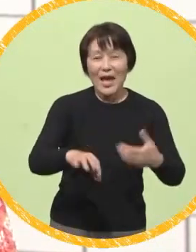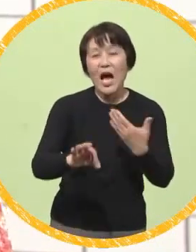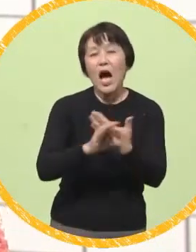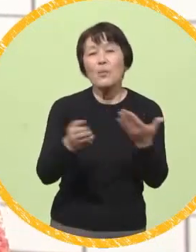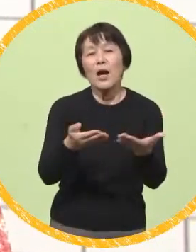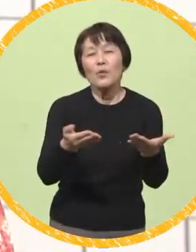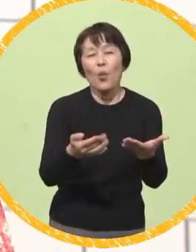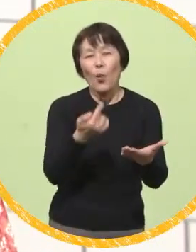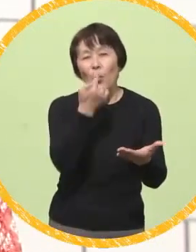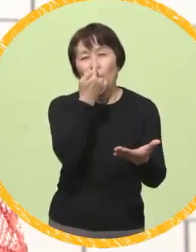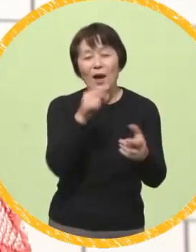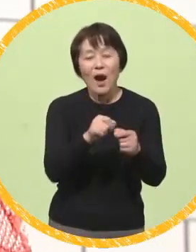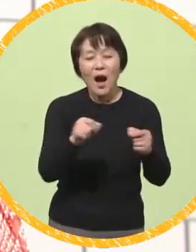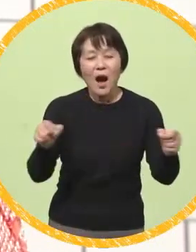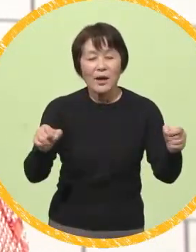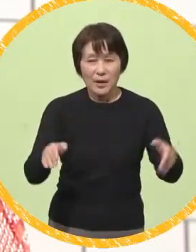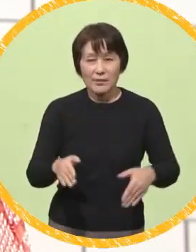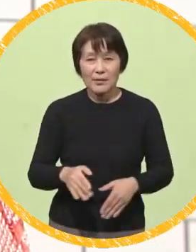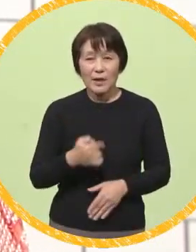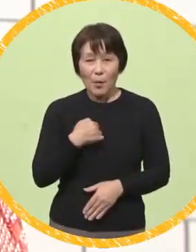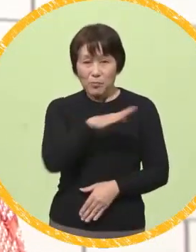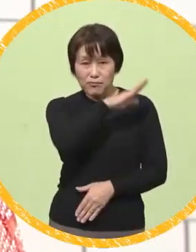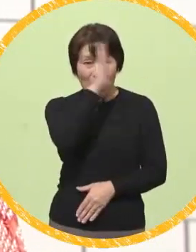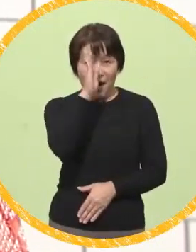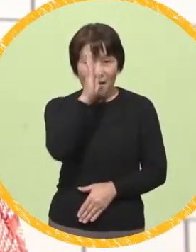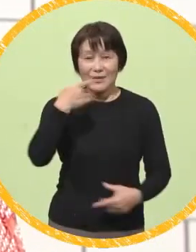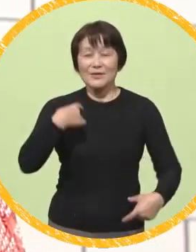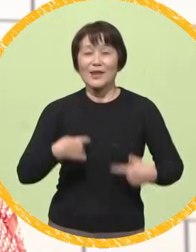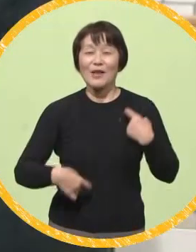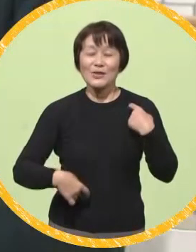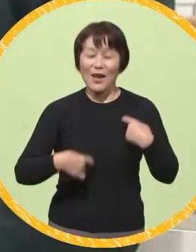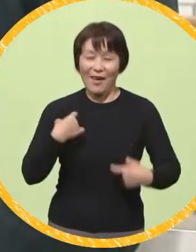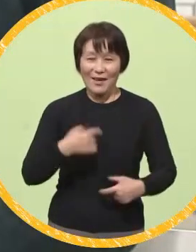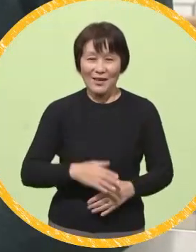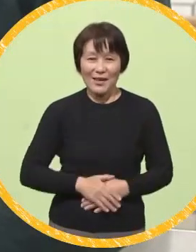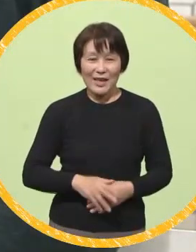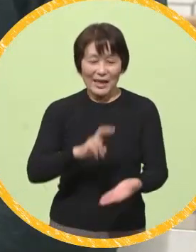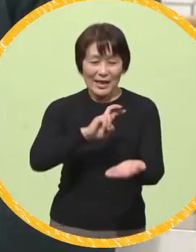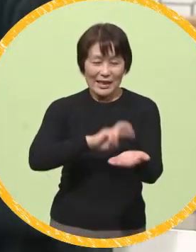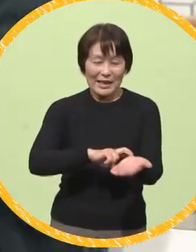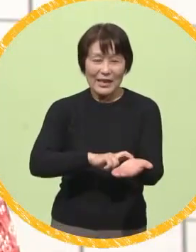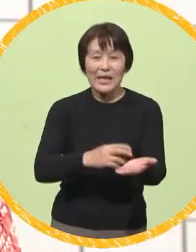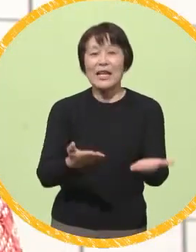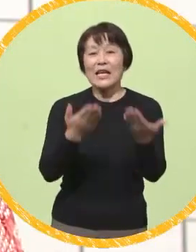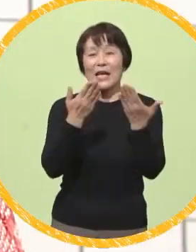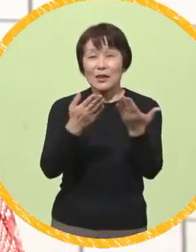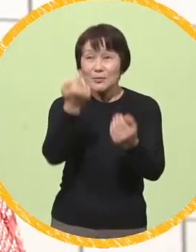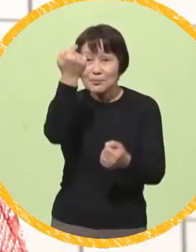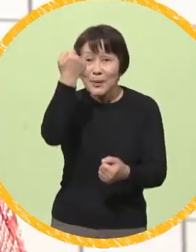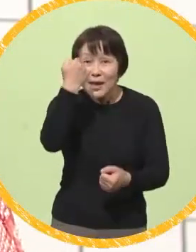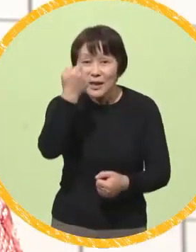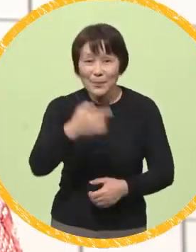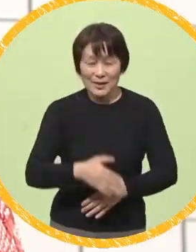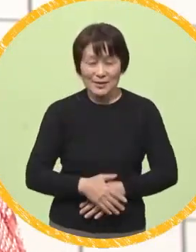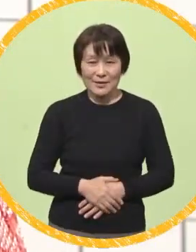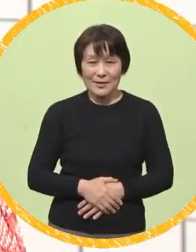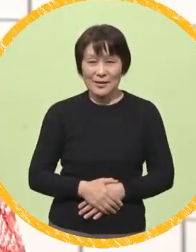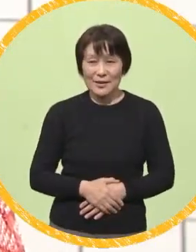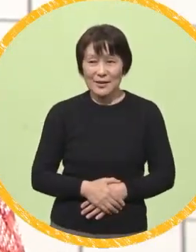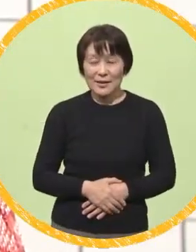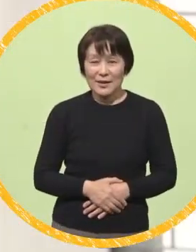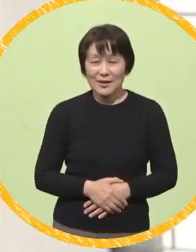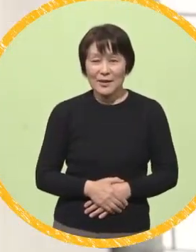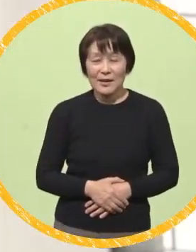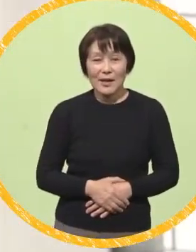めてはいたんですけれども、うん、一応本業としては今学生で、あの医学を学んでいます。 医学部